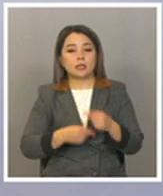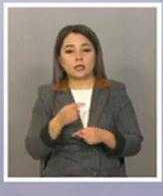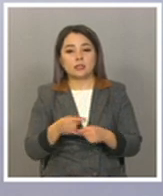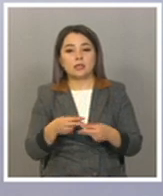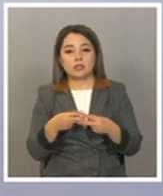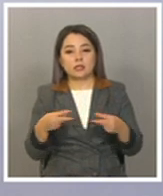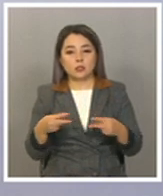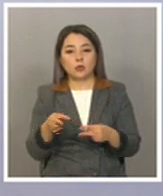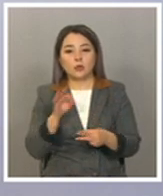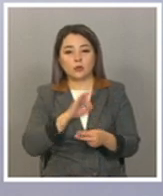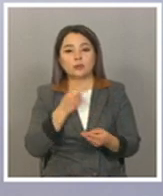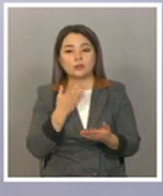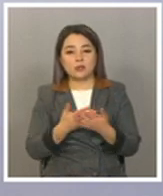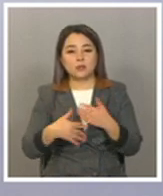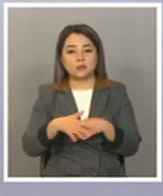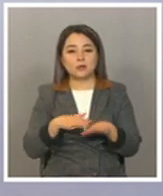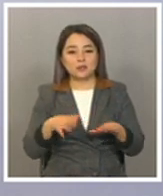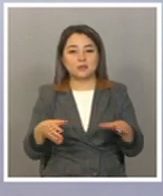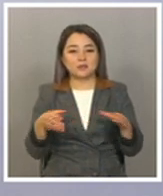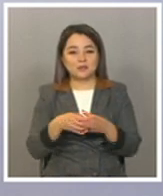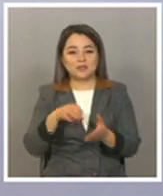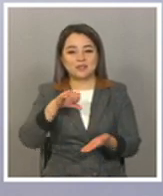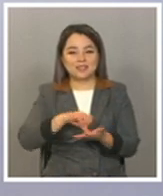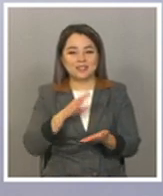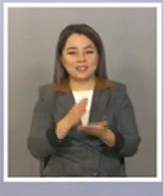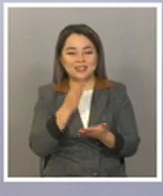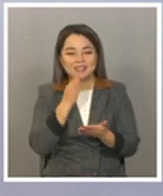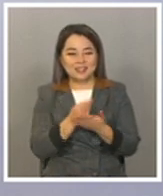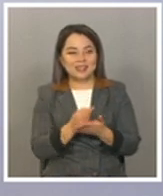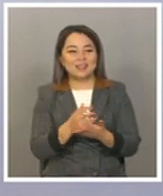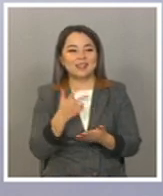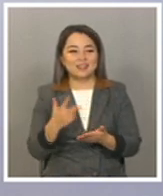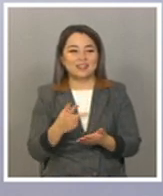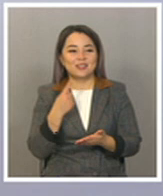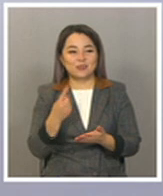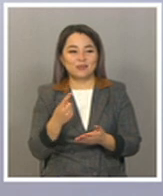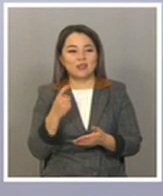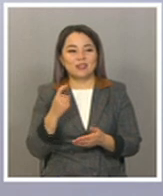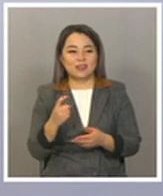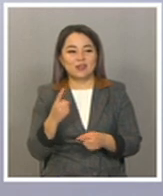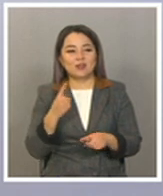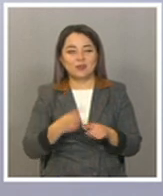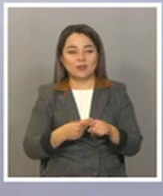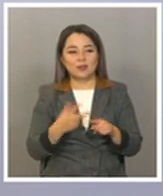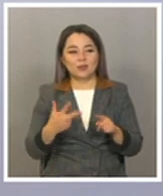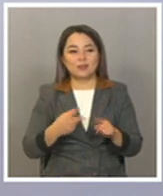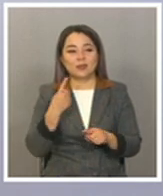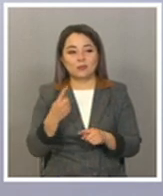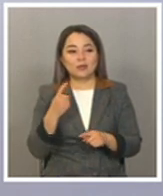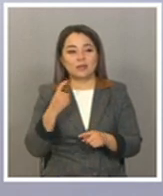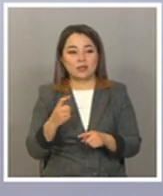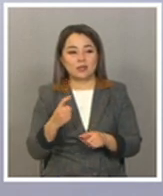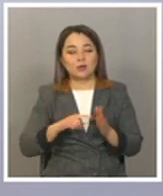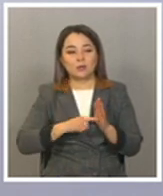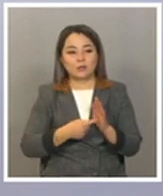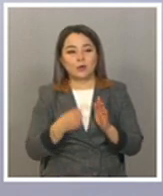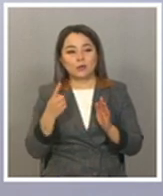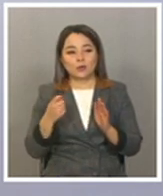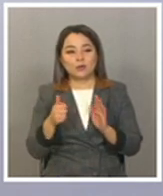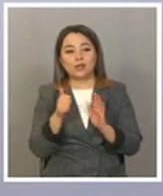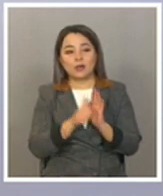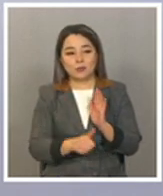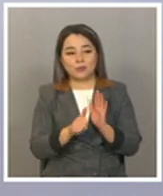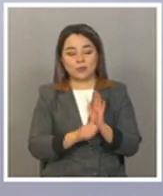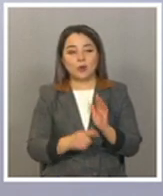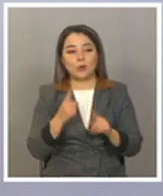Сонымен теңдеуіміз 3-тен 1 x қосу 3-тен 1 x көбейту 100-ден 60 қосу